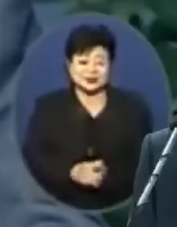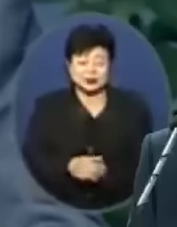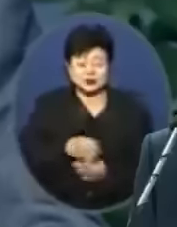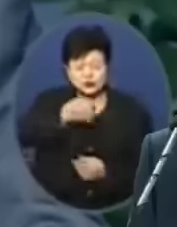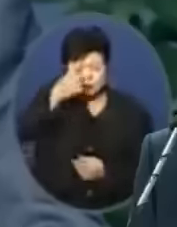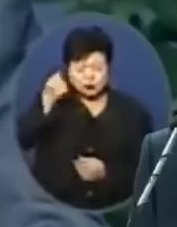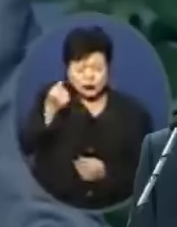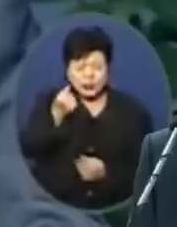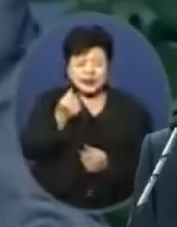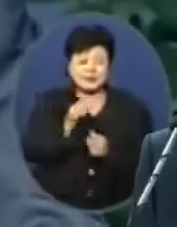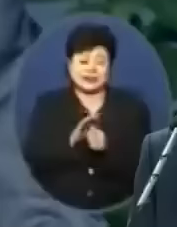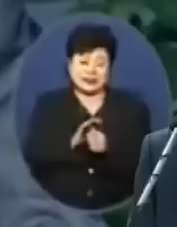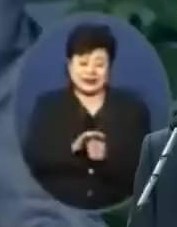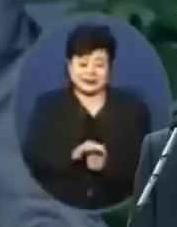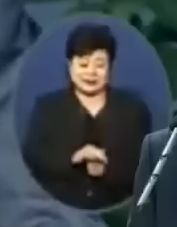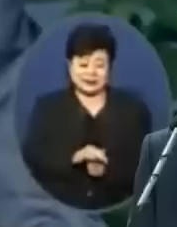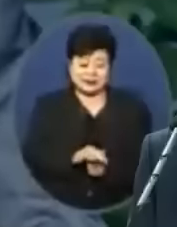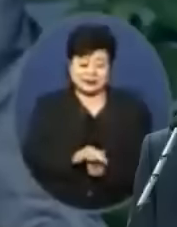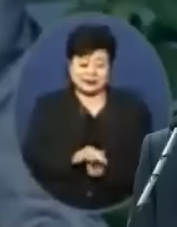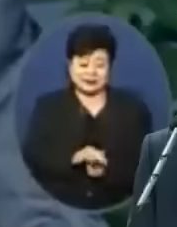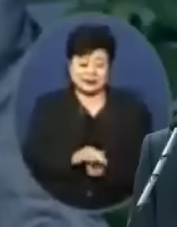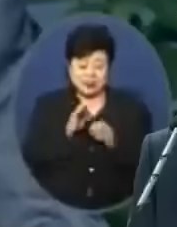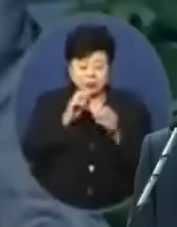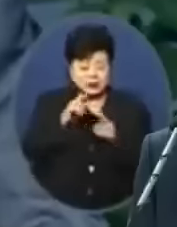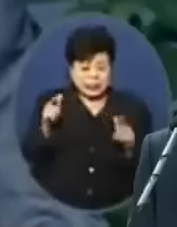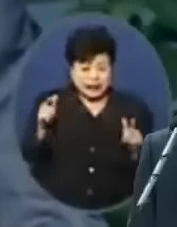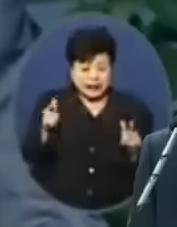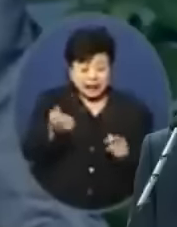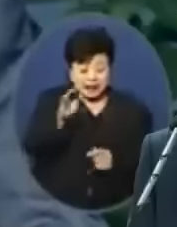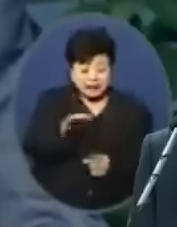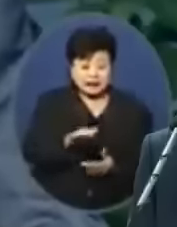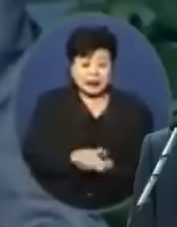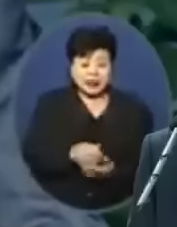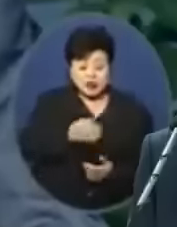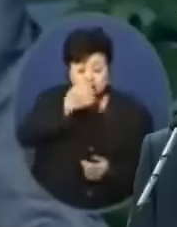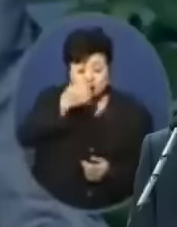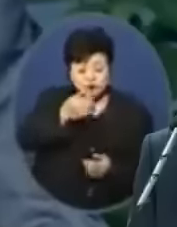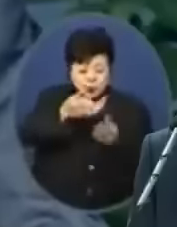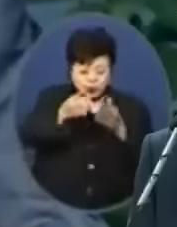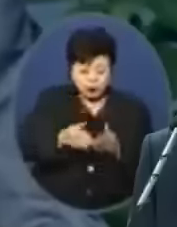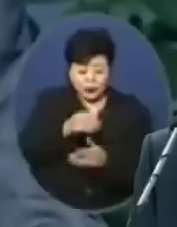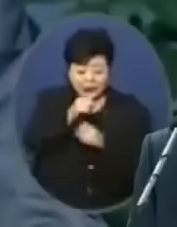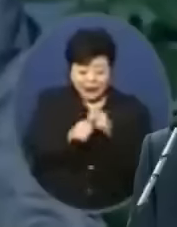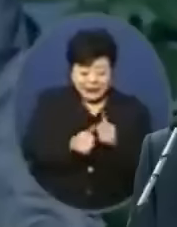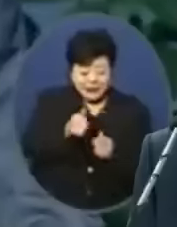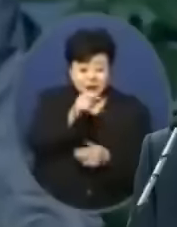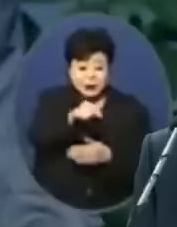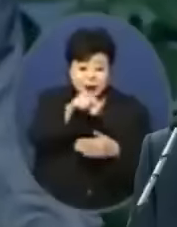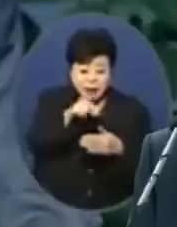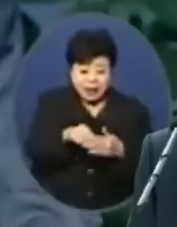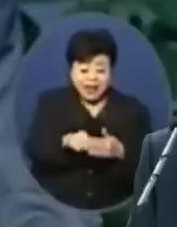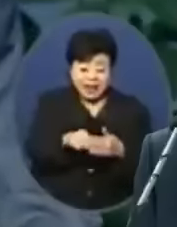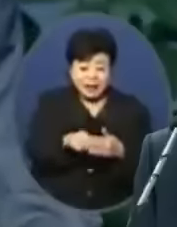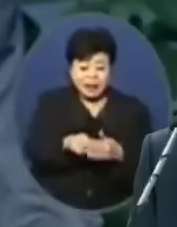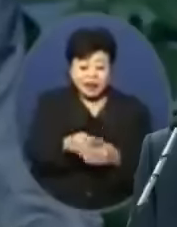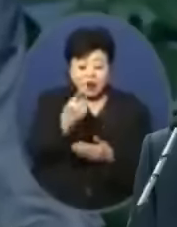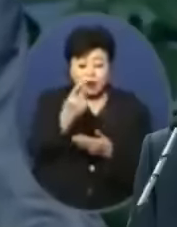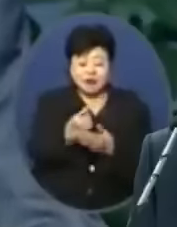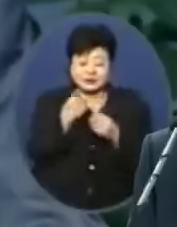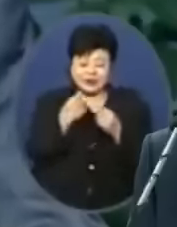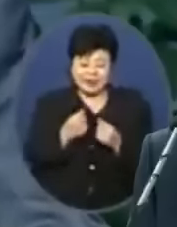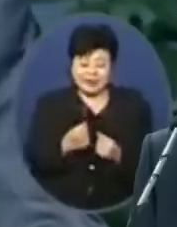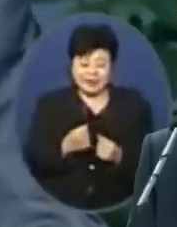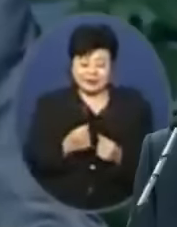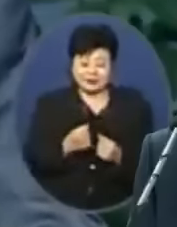꿈꿔야 되는 것입니다. 우리가 일시적으로 안 보여지니까 우리 꿈을 꾸고 하나님이 우리 마음속에 와서